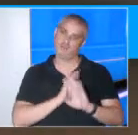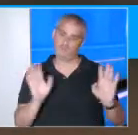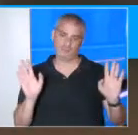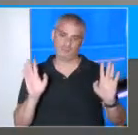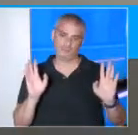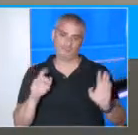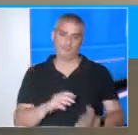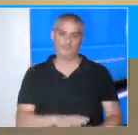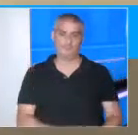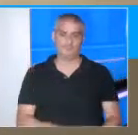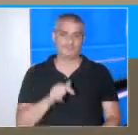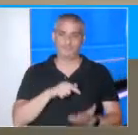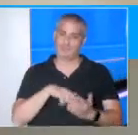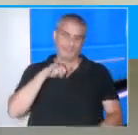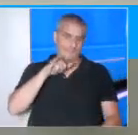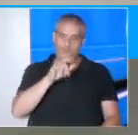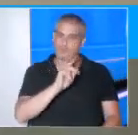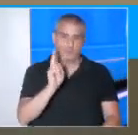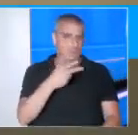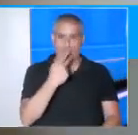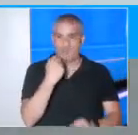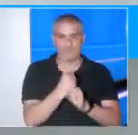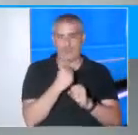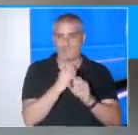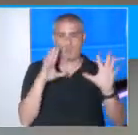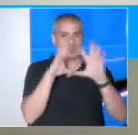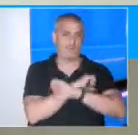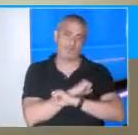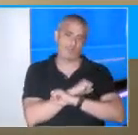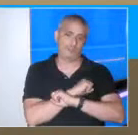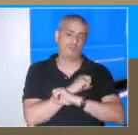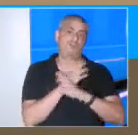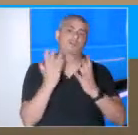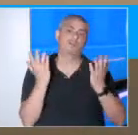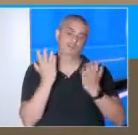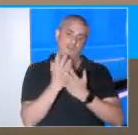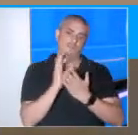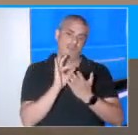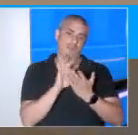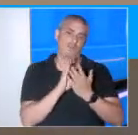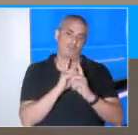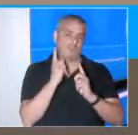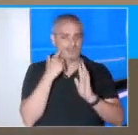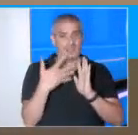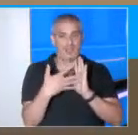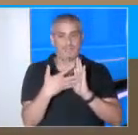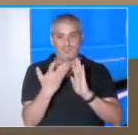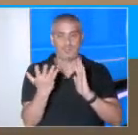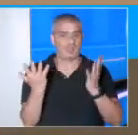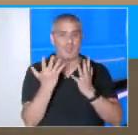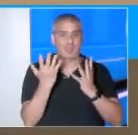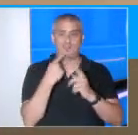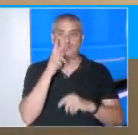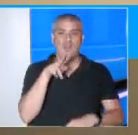כי פשוט המטוסים לא יכולים לעבוד בחושך. זו כבר נקודה אחרת ששווה לבחון אותה, כיצד